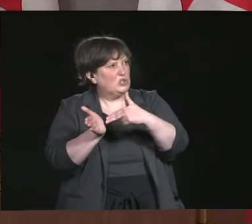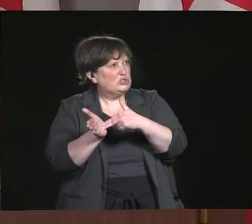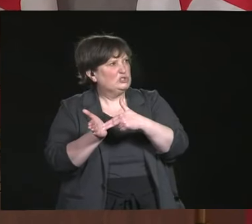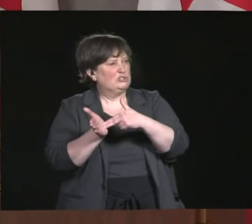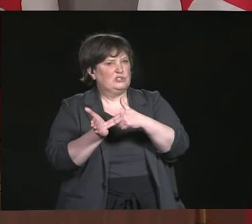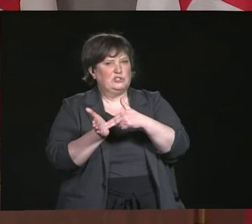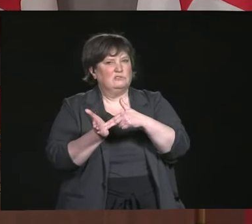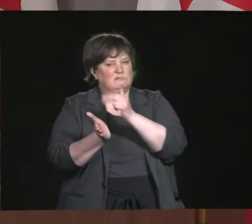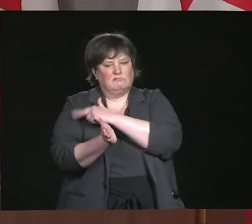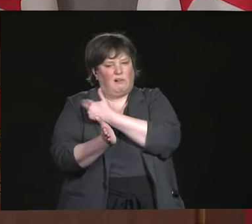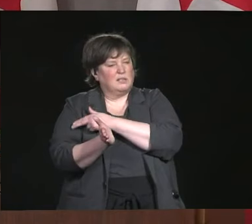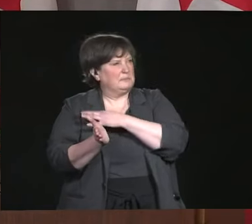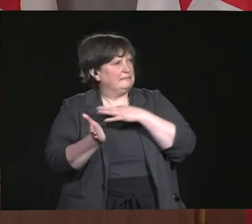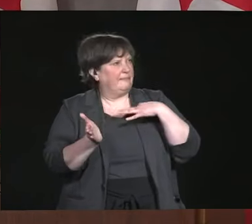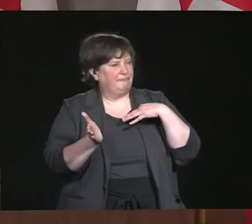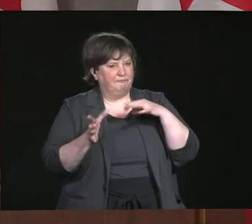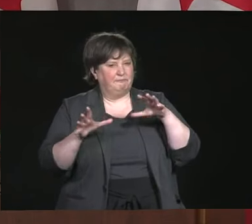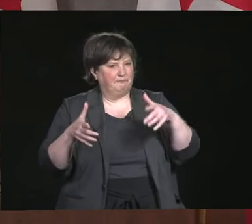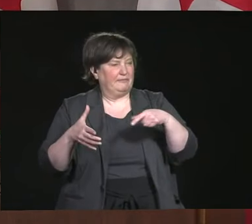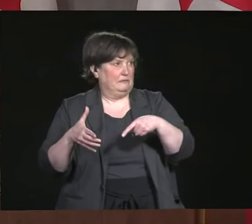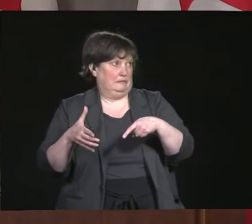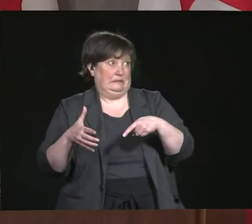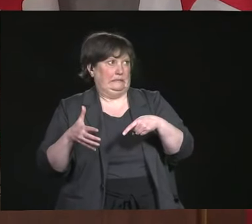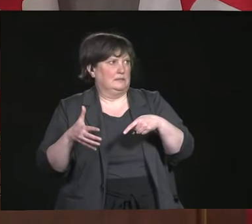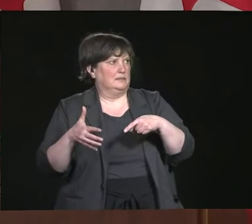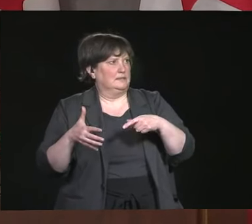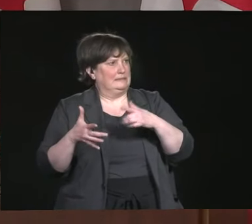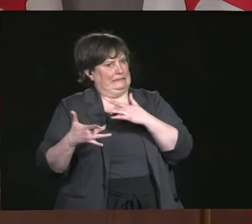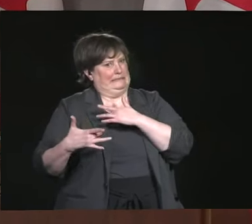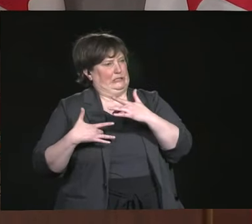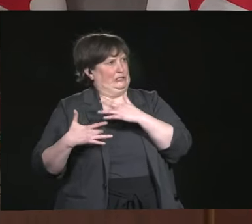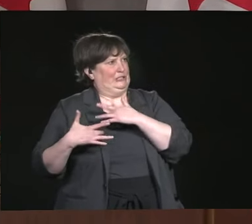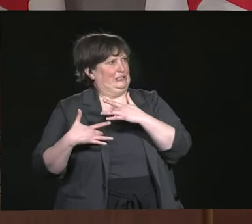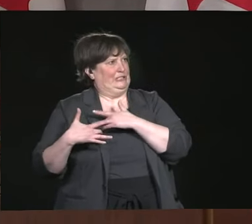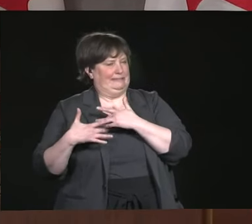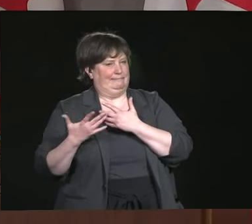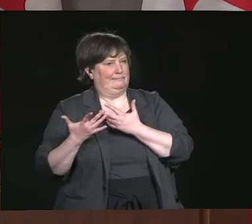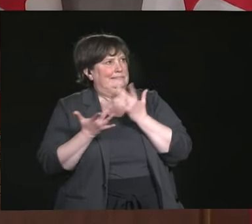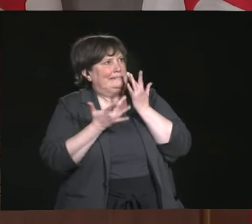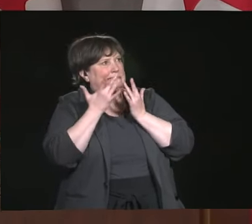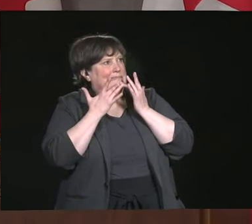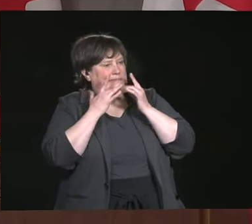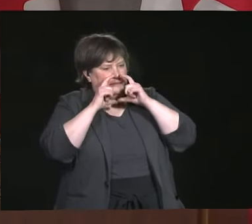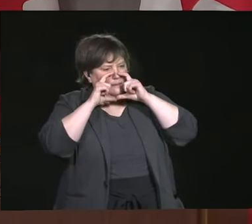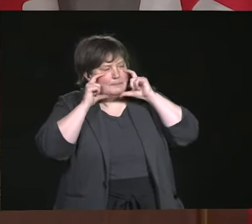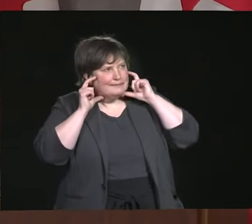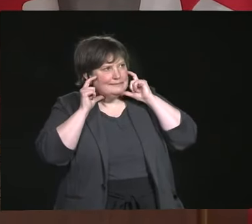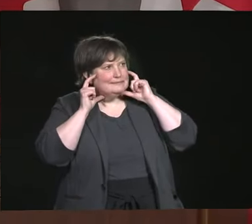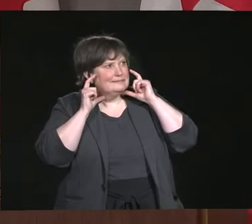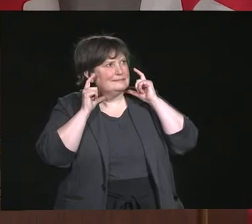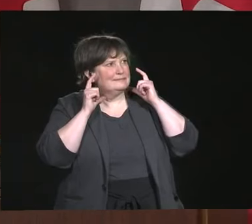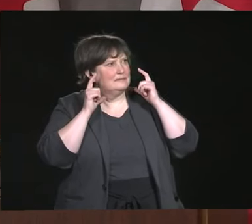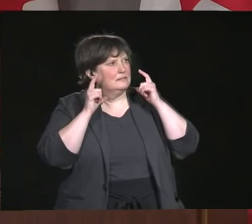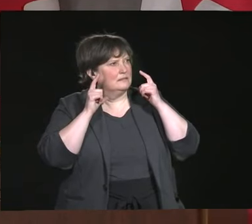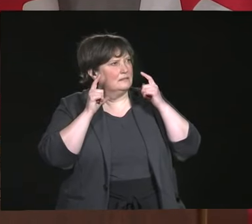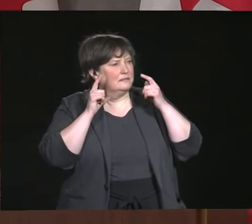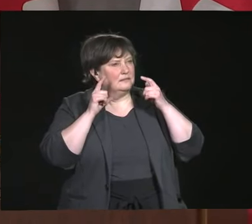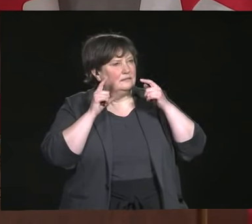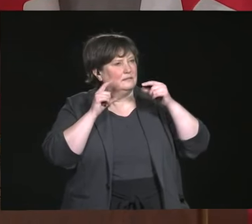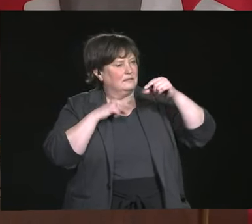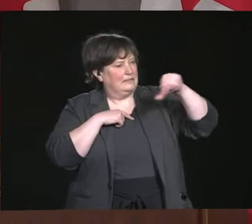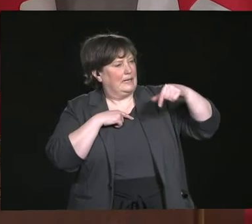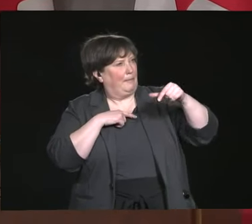parle de pénurie possible dans 3 à 7 jours. Est-ce que effectivement il y a danger de pénurie d'équipement à l'heure